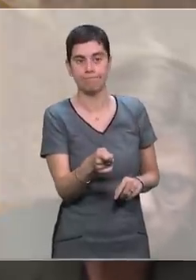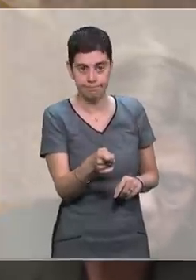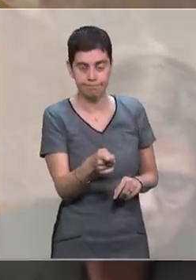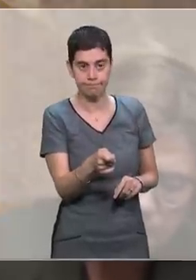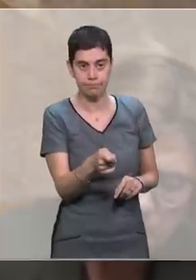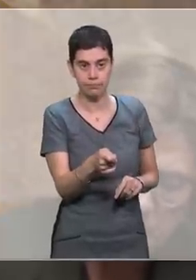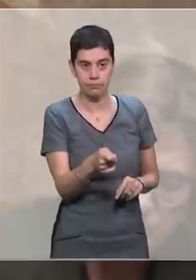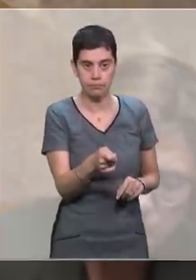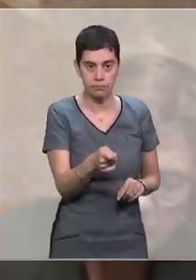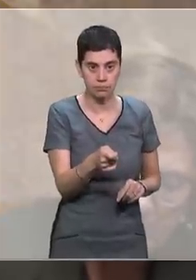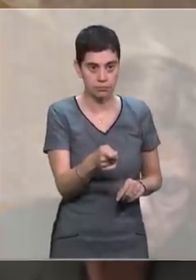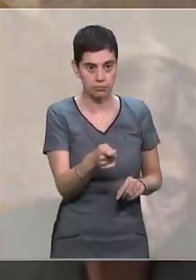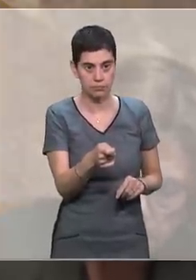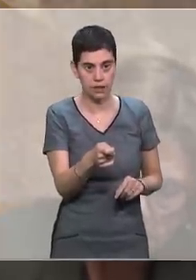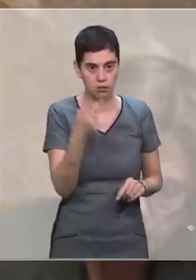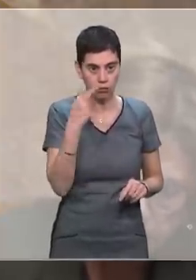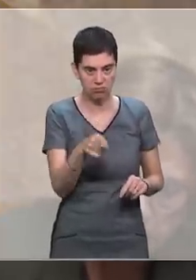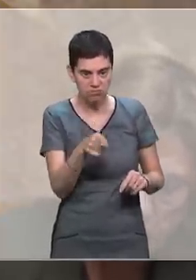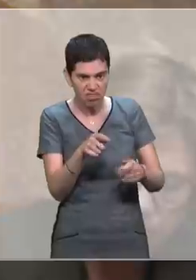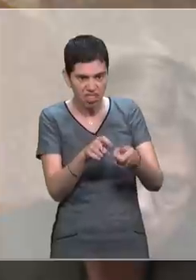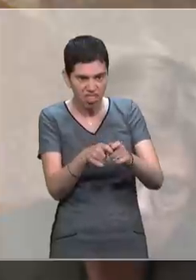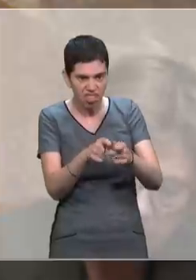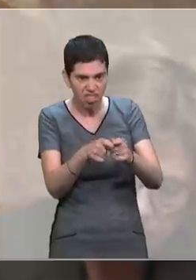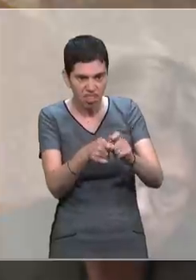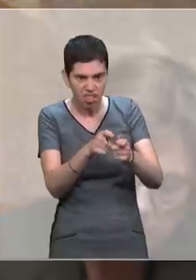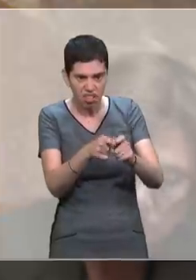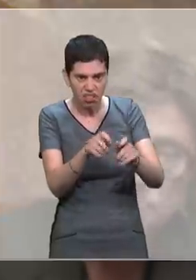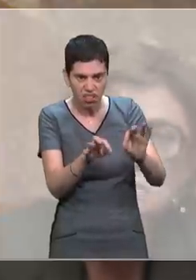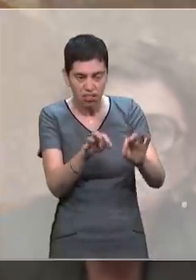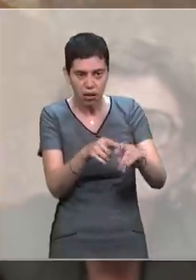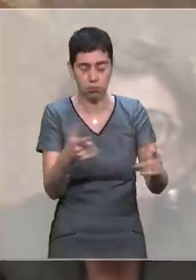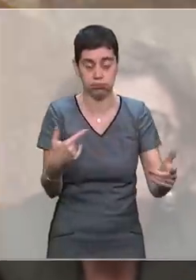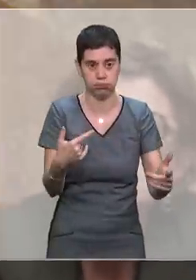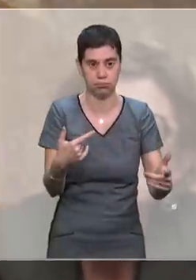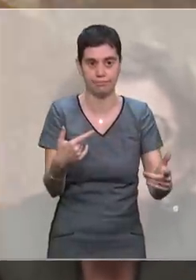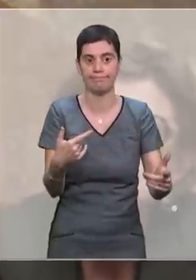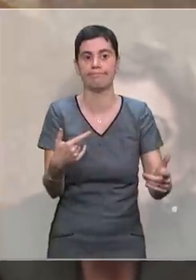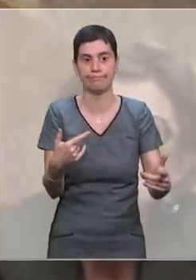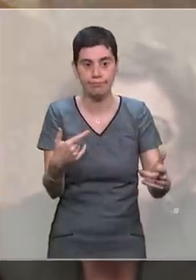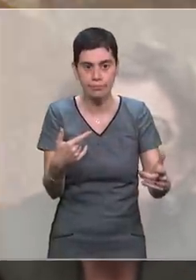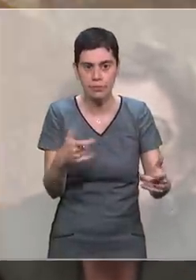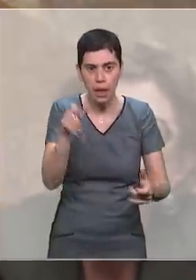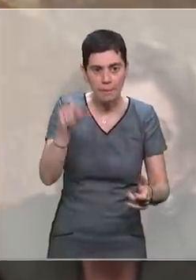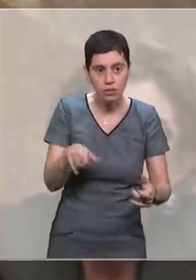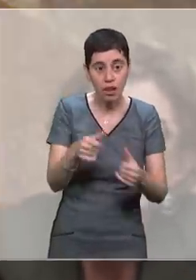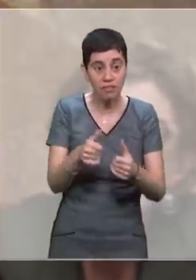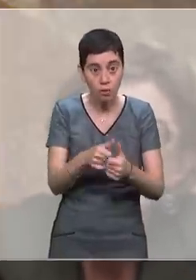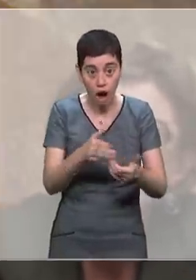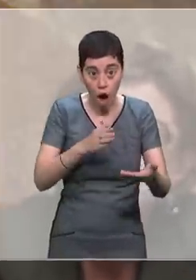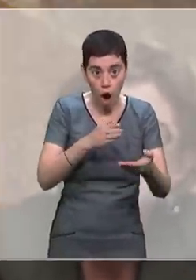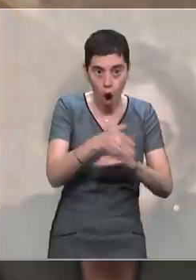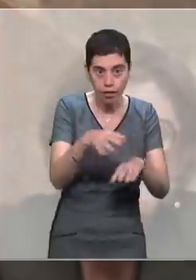domicile et vous réalisez que celle-ci a été modifiée. Rapidement, vous devez vous rendre à l'évidence. Quelqu'un a pris possession de votre